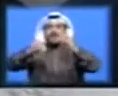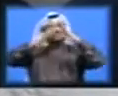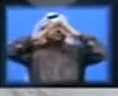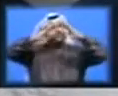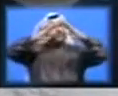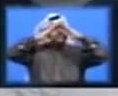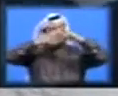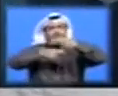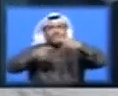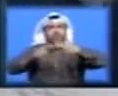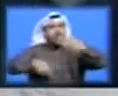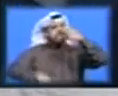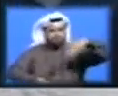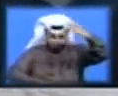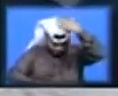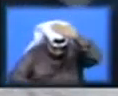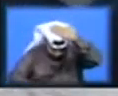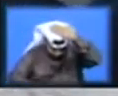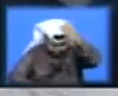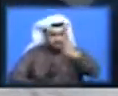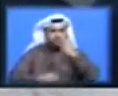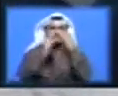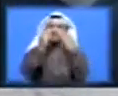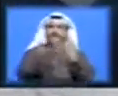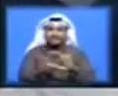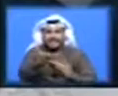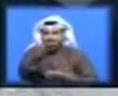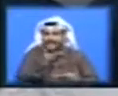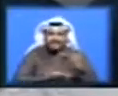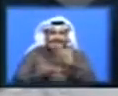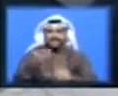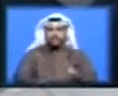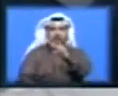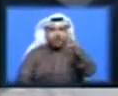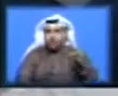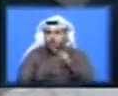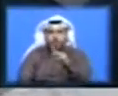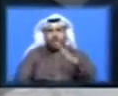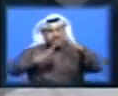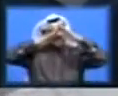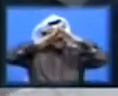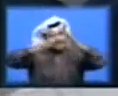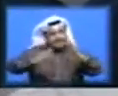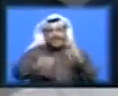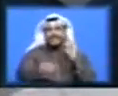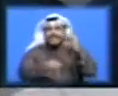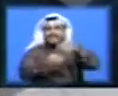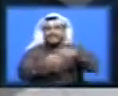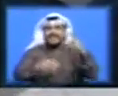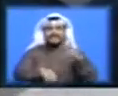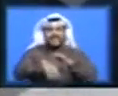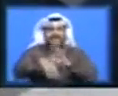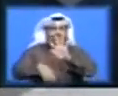تقدير وبكل احترام. ده يعبر عن حجم العلاقة وحجم الأخوة وحجم الانتماء بين